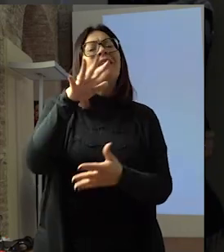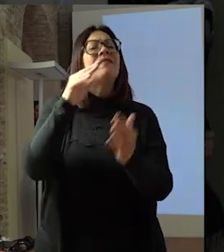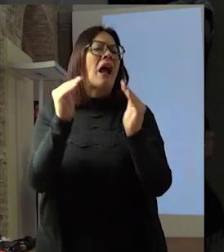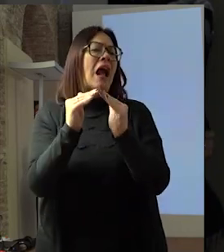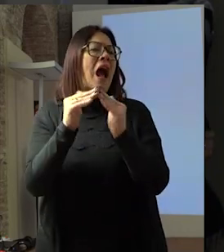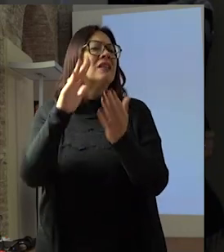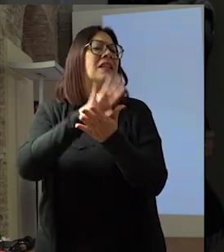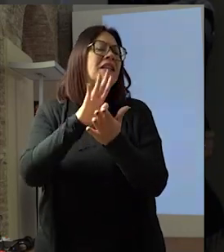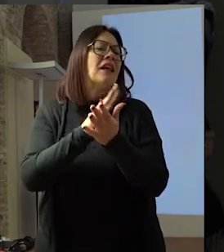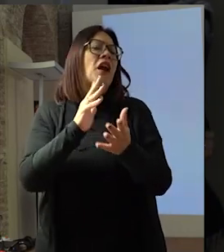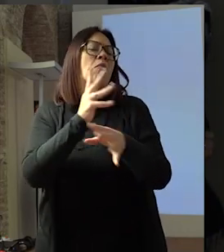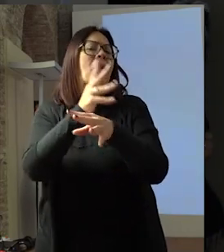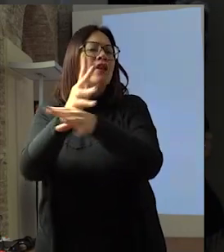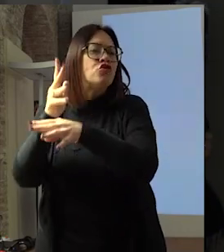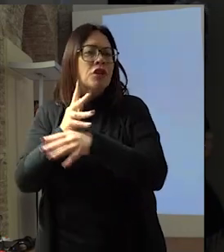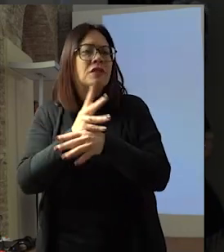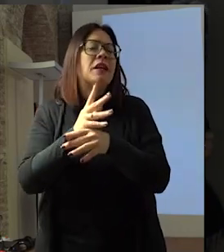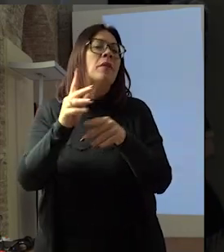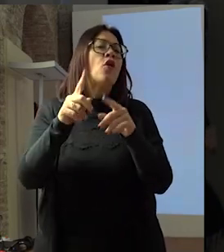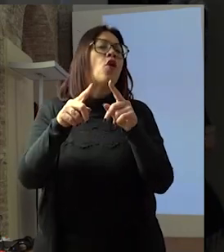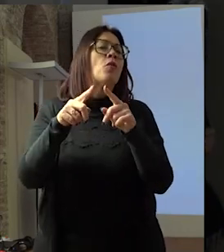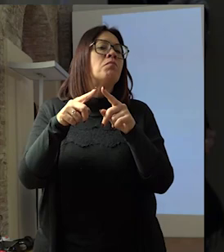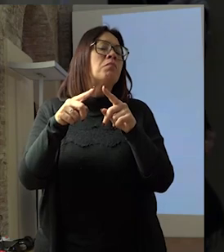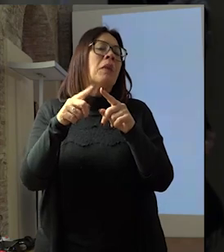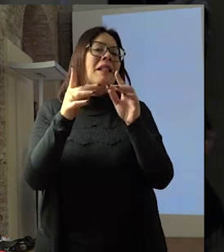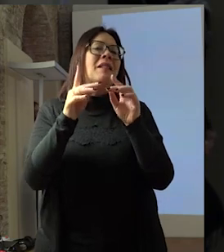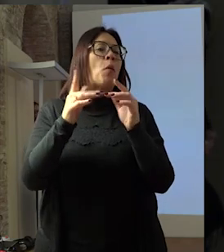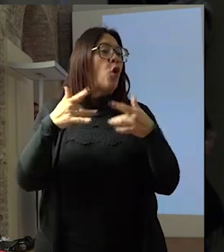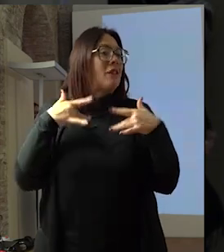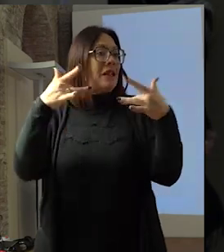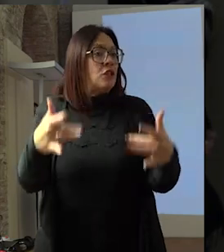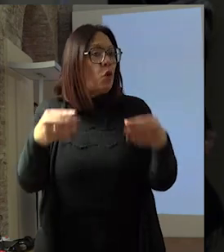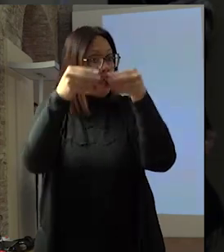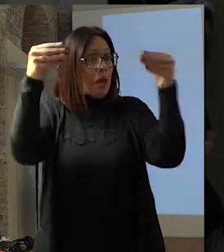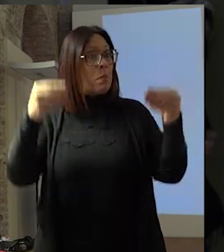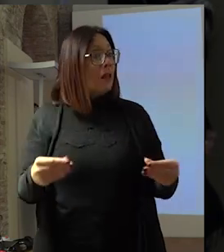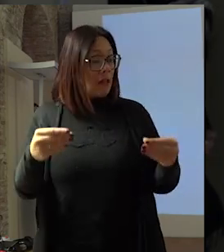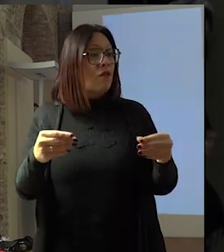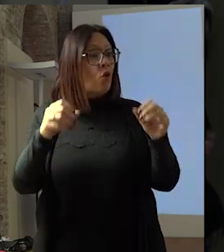renderlo accessibile a tutti, abbiamo scelto di renderlo disponibile sulla piattaforma